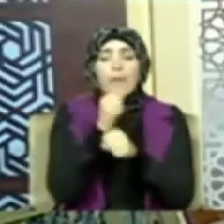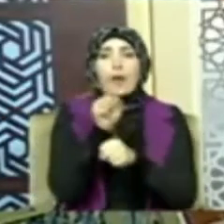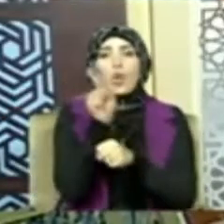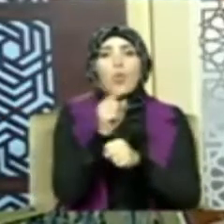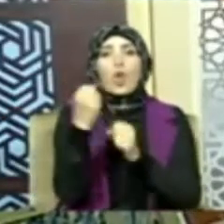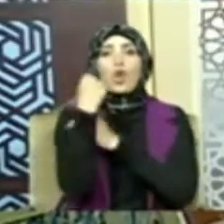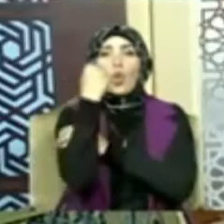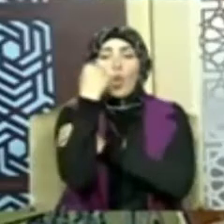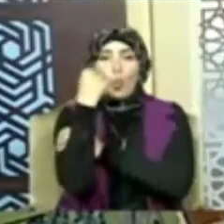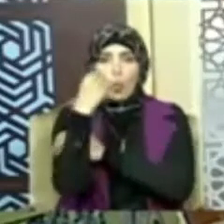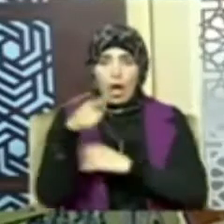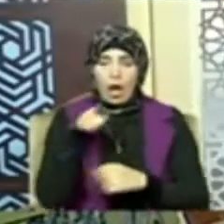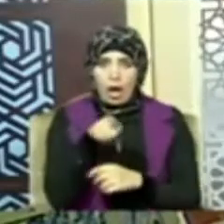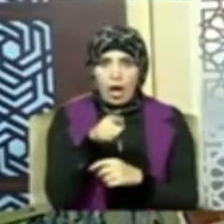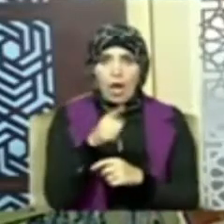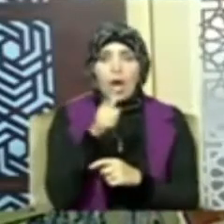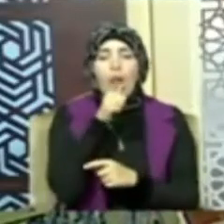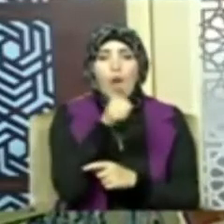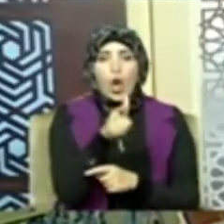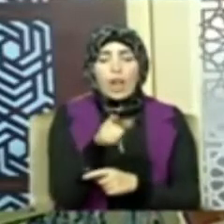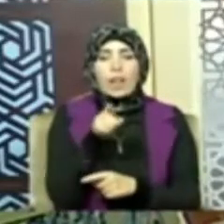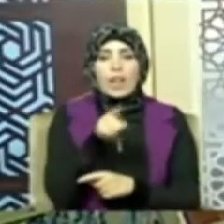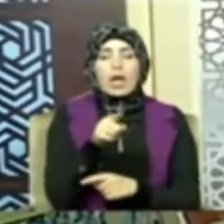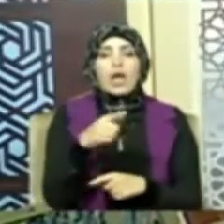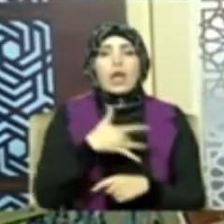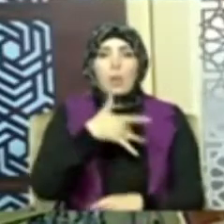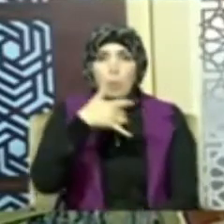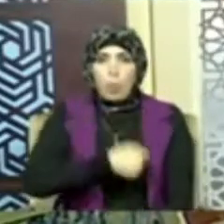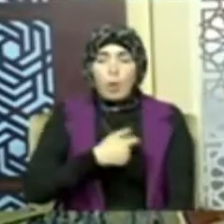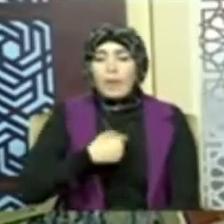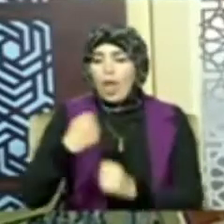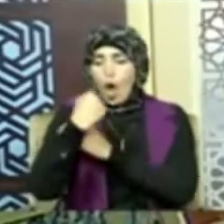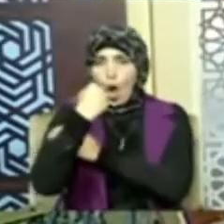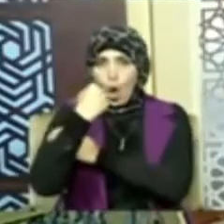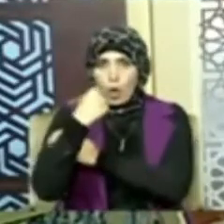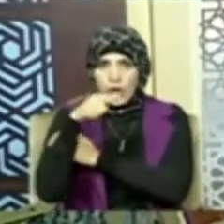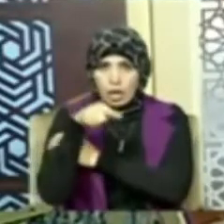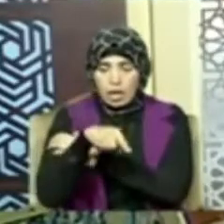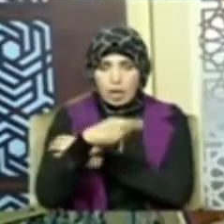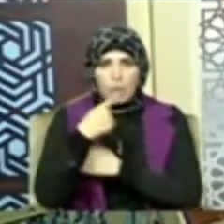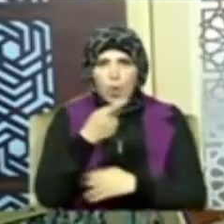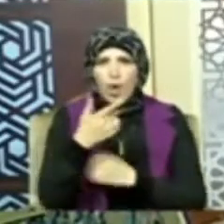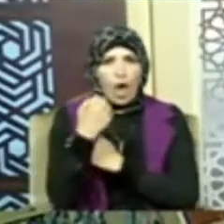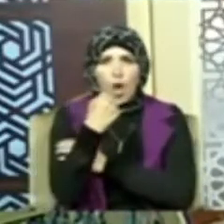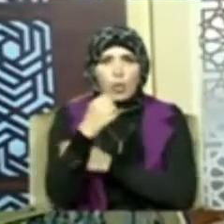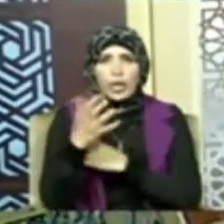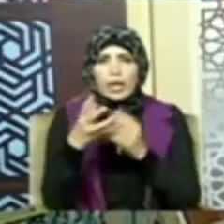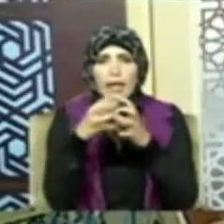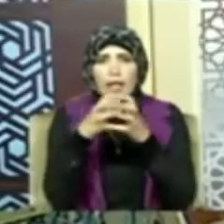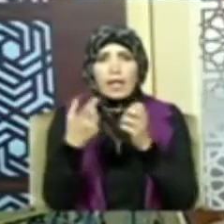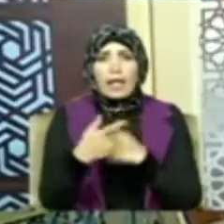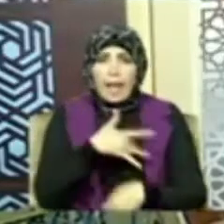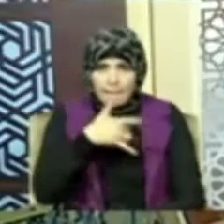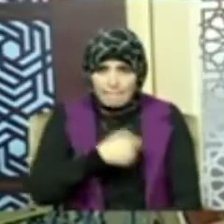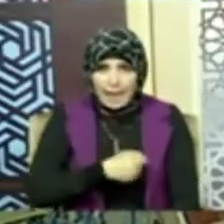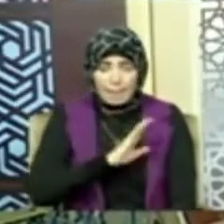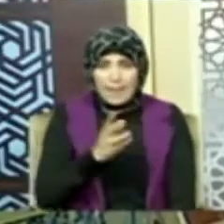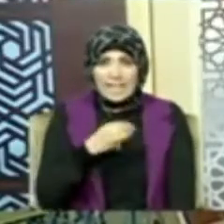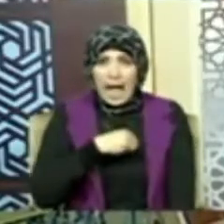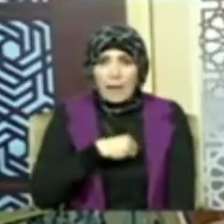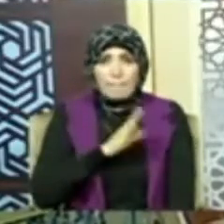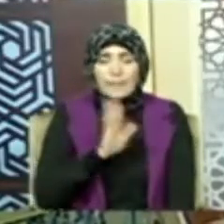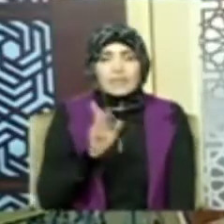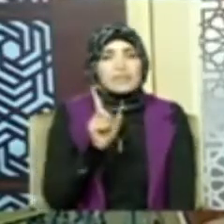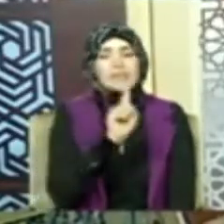قال المؤمن القوي لم يقل القوي الإيمان فقط، لأنه أرادنا أن نكون أقوياء في كل